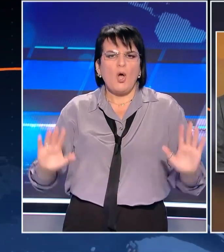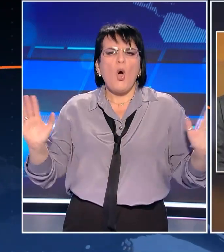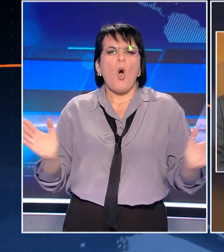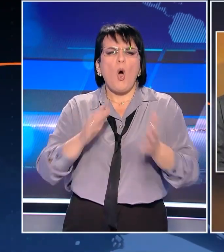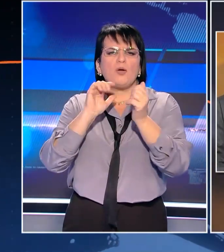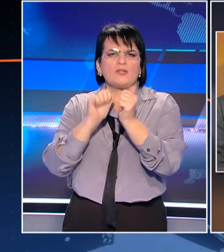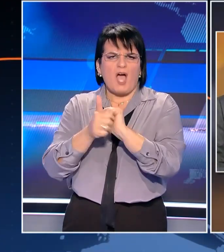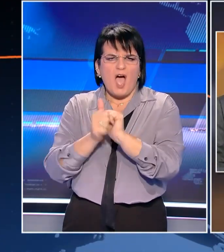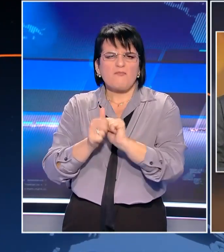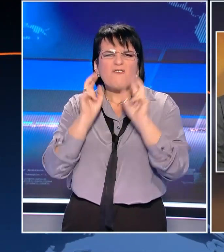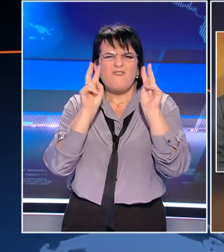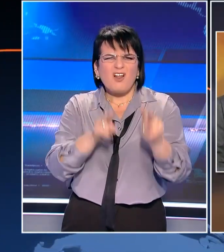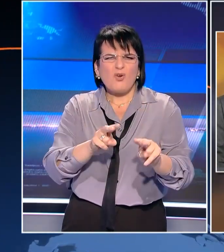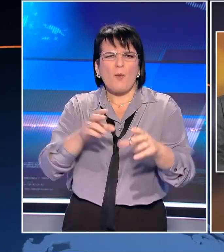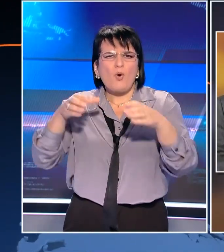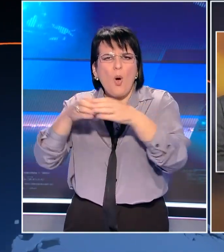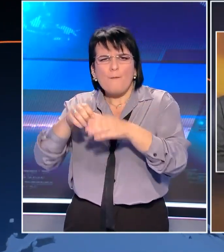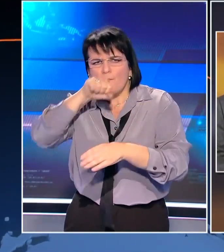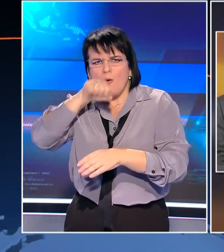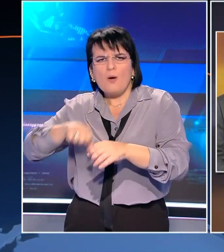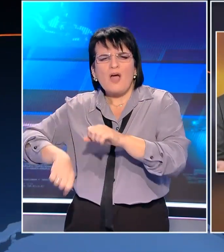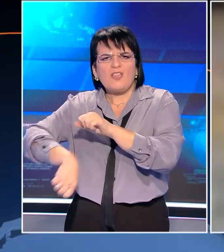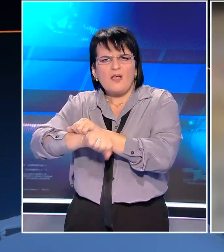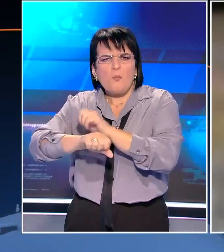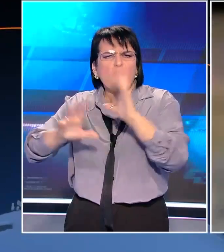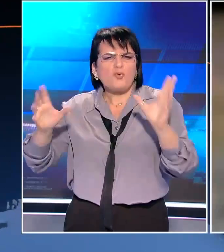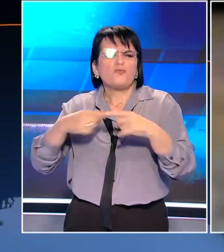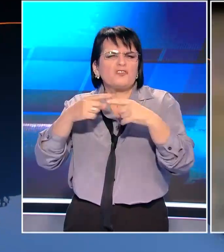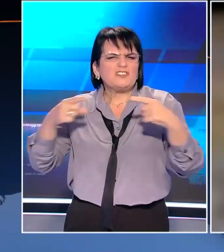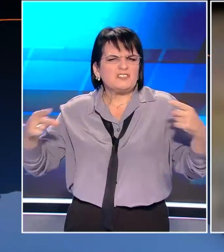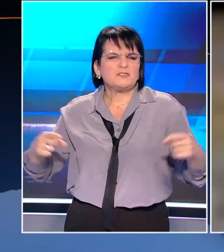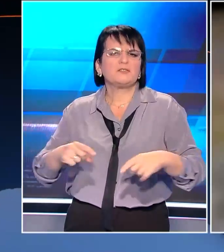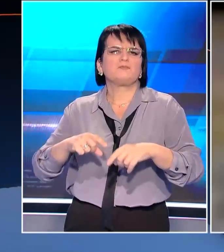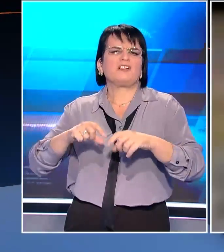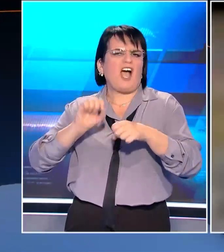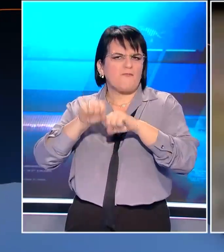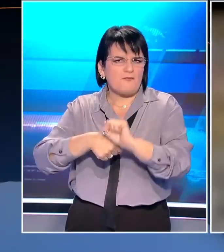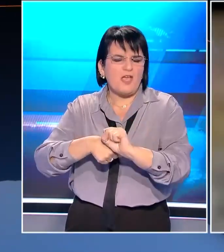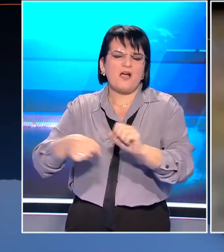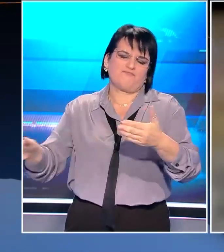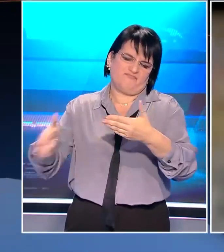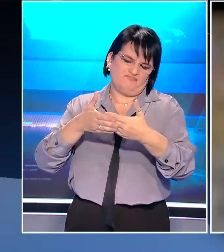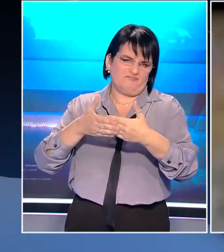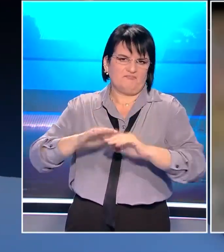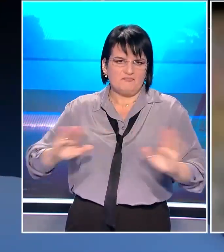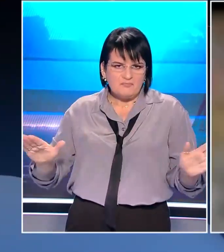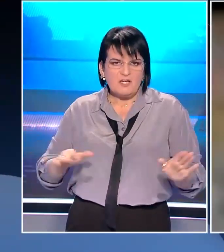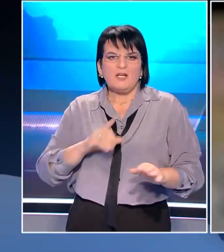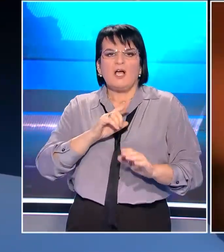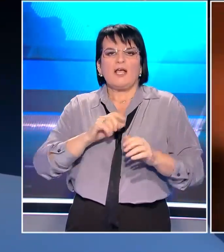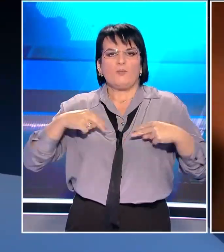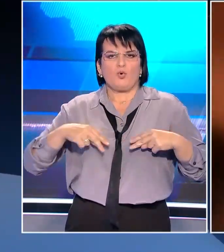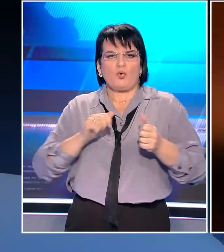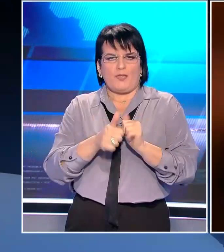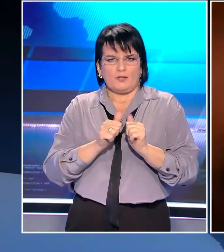παρατηρηθούν τέτοια φαινόμενα οπαδικής βίας, θα κλείνει αμέσως. Την ίδια ώρα, το Υπουργείο Αθλητισμού ολοκληρώνει τις νέες διατάξεις του αθλητικού νόμου,